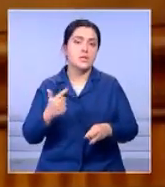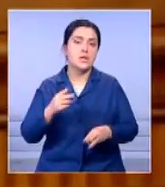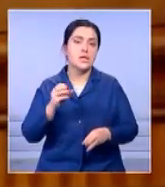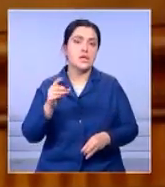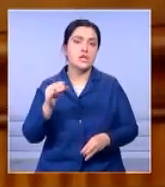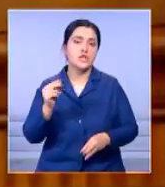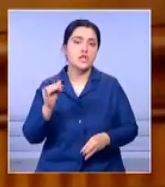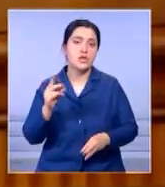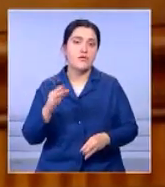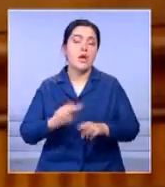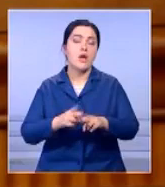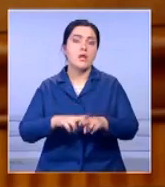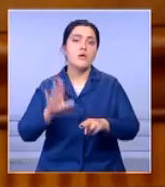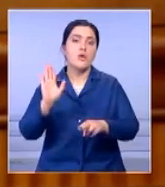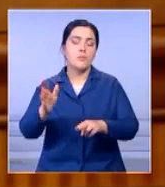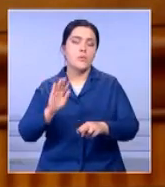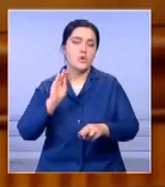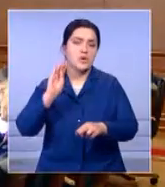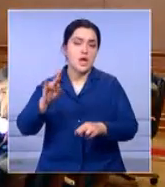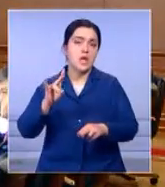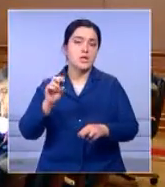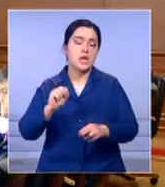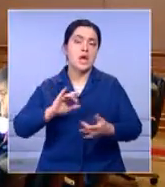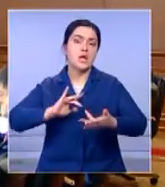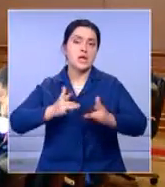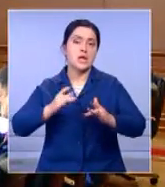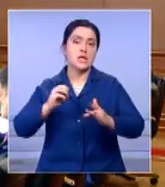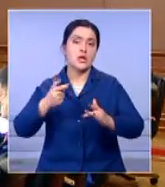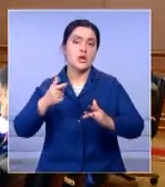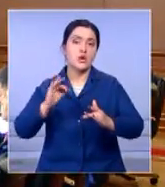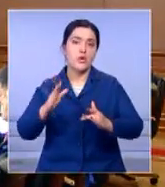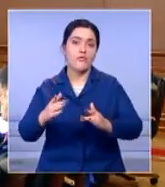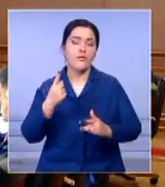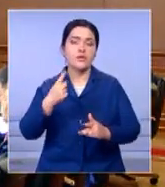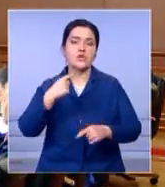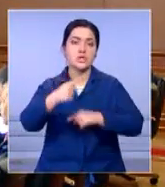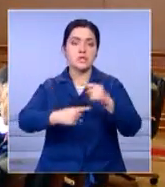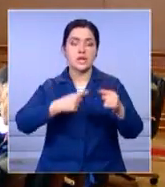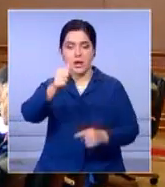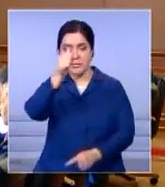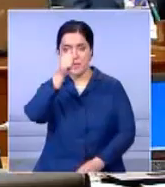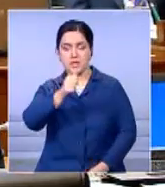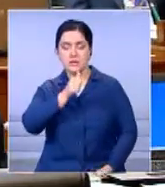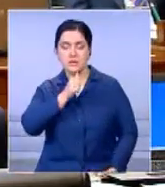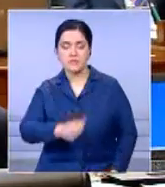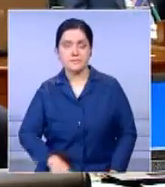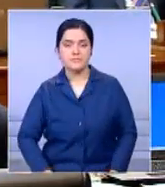граждан» Данияр Еренчинов, эта функция появится на сайте ЕГОВ в течение месяца.